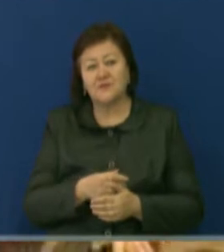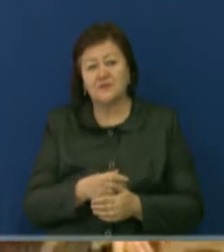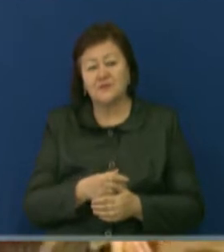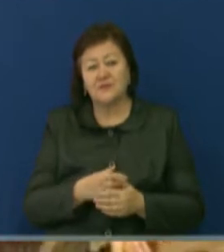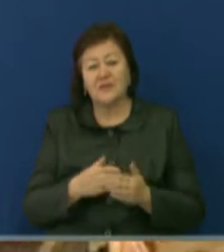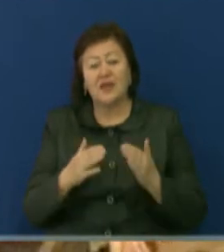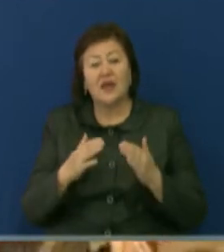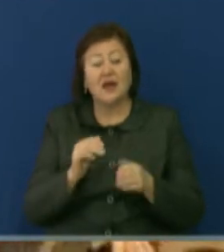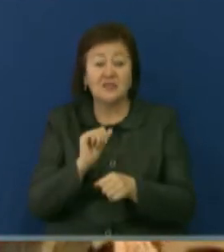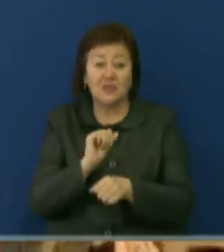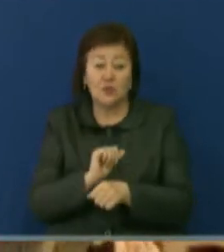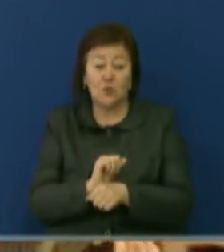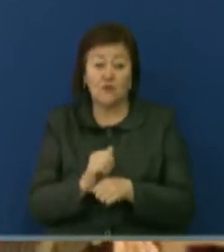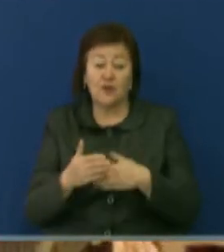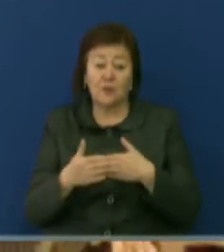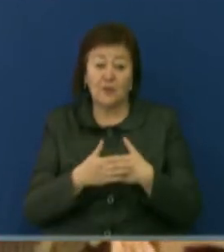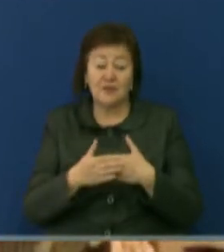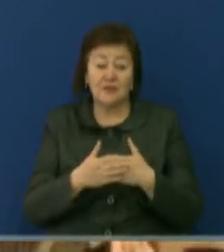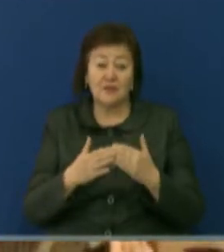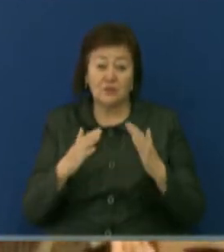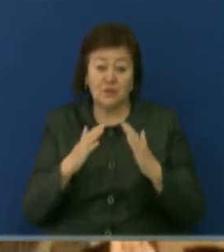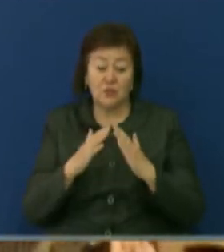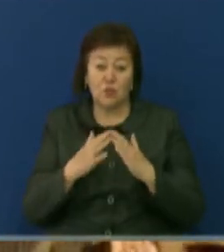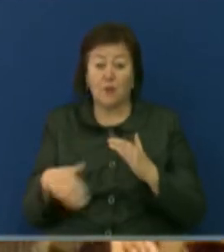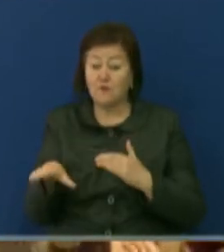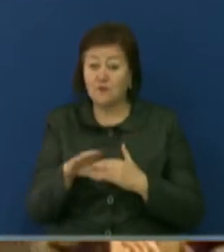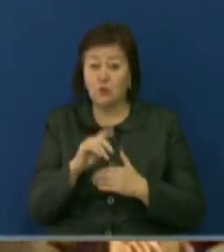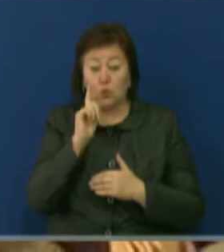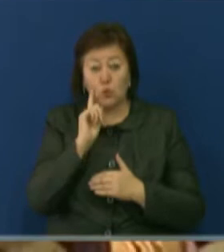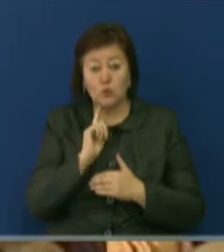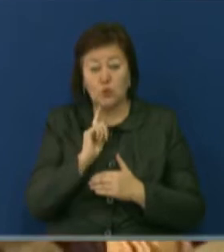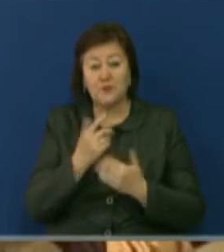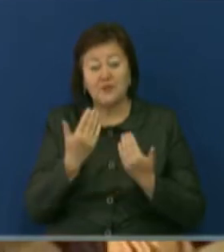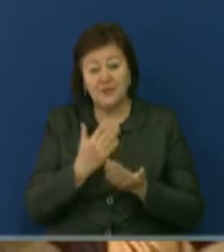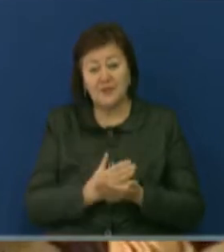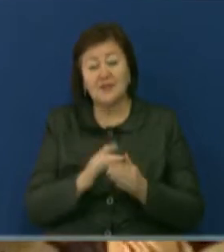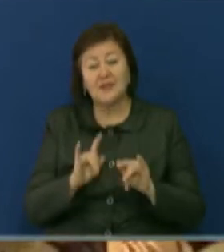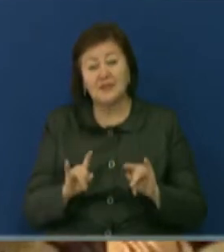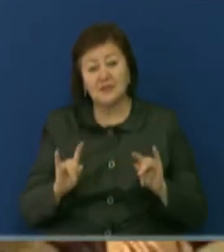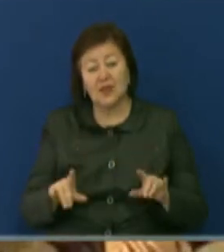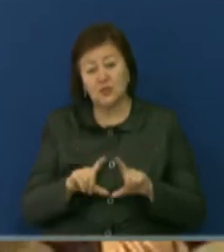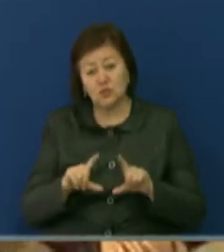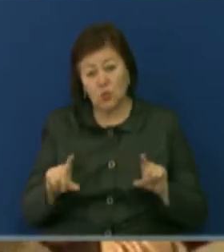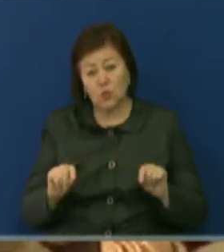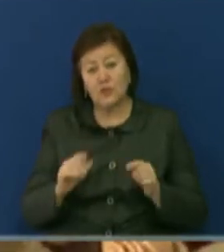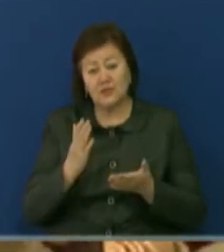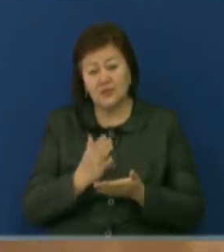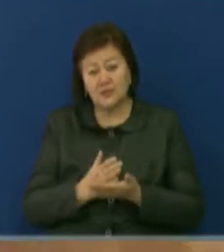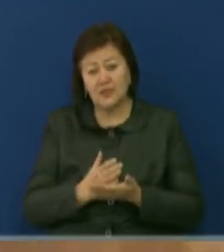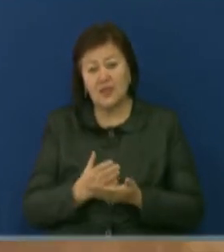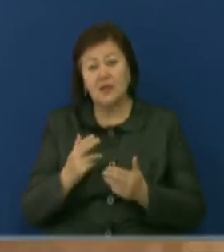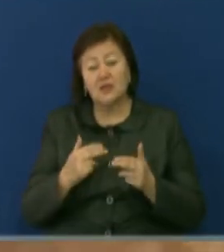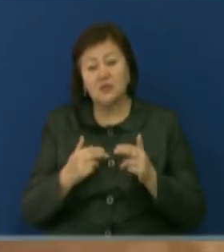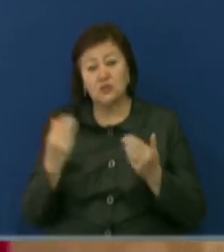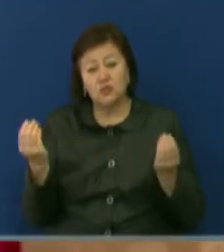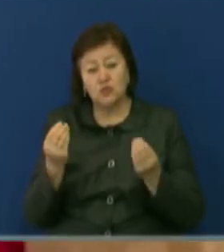Аялдама үйдің жанында автобустар қасымыздан тоқтайды, бәрін ғайлы. Үйіміздің жанында балабақша, мектеп бар, міне жаңа үйлер салынып жатыр. Бұдан да